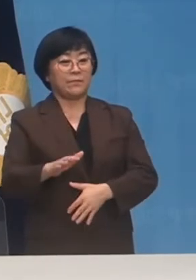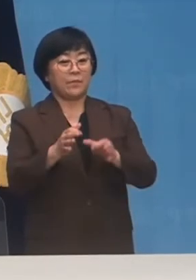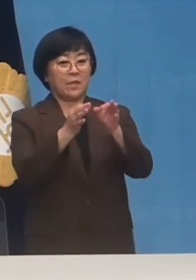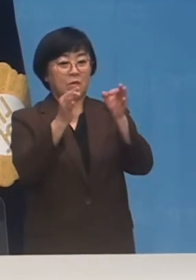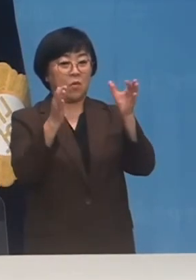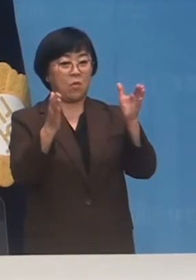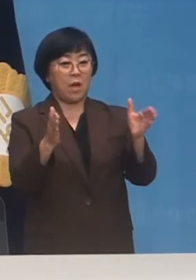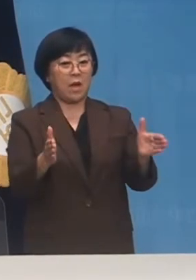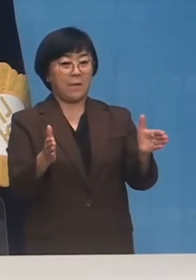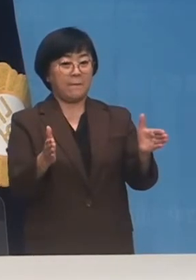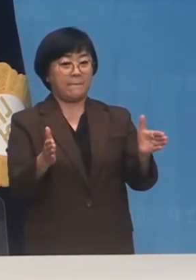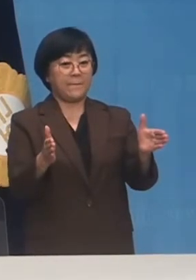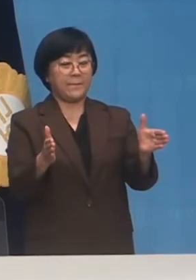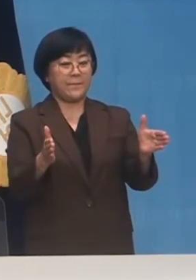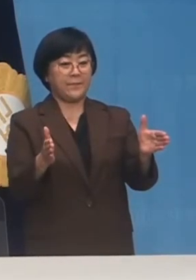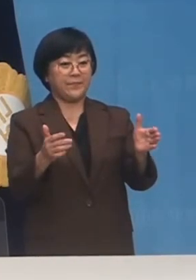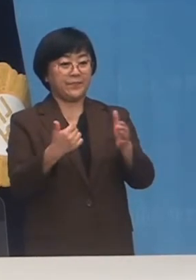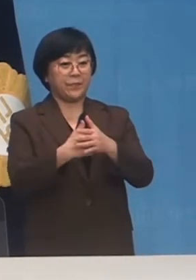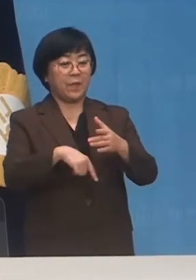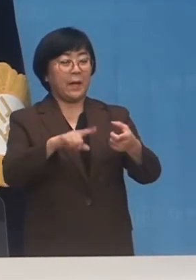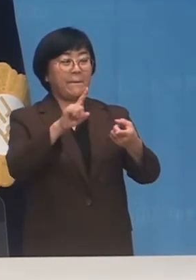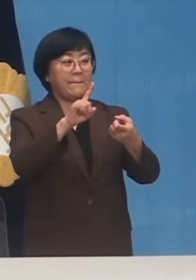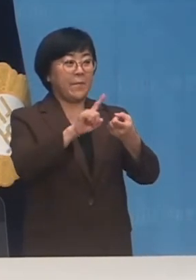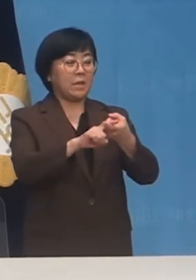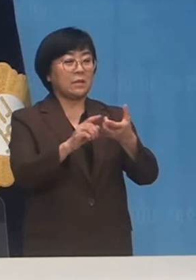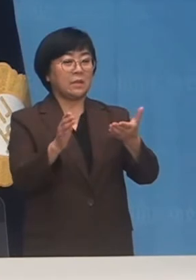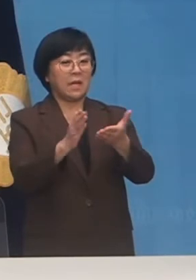그동안 내로남불과 편가르기,